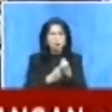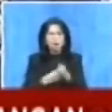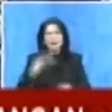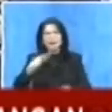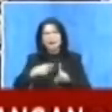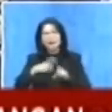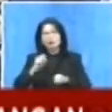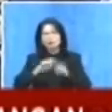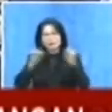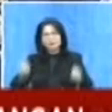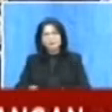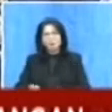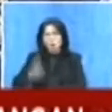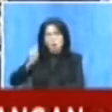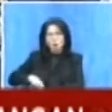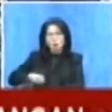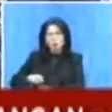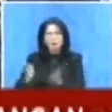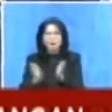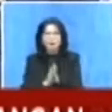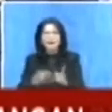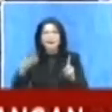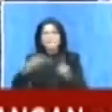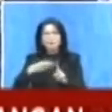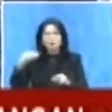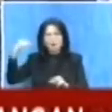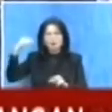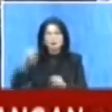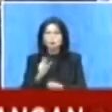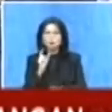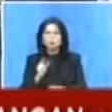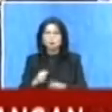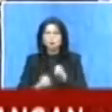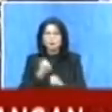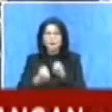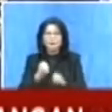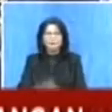hukum dan birokrasi yang kondusif bagi dunia usaha.